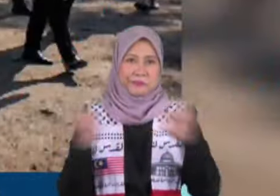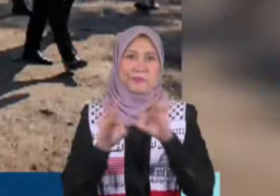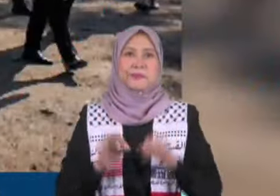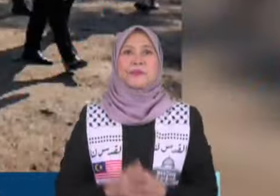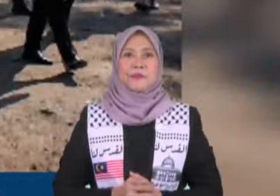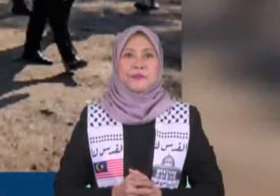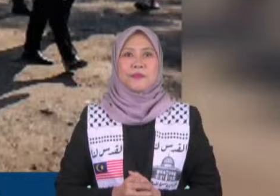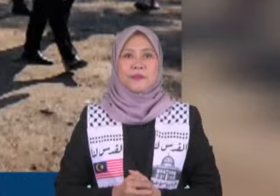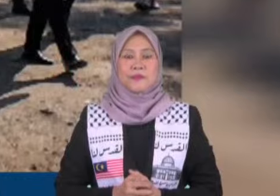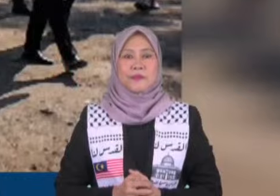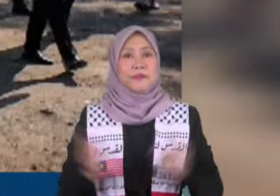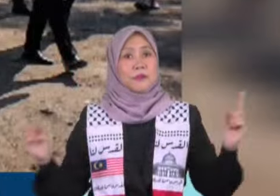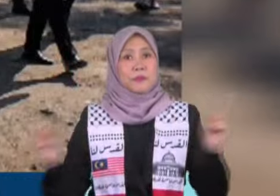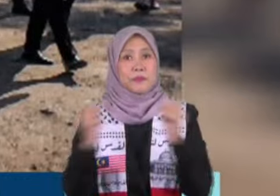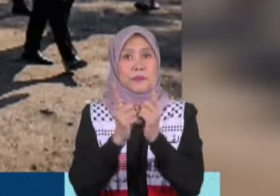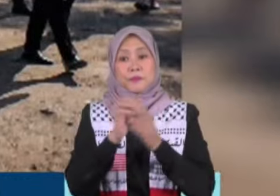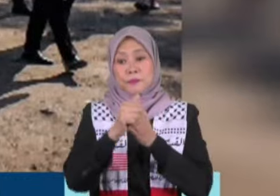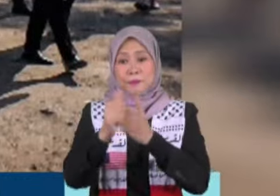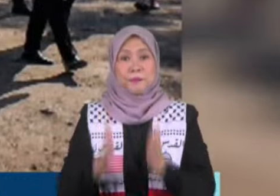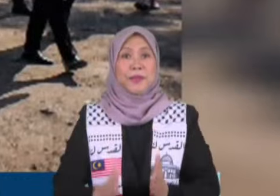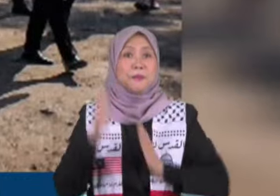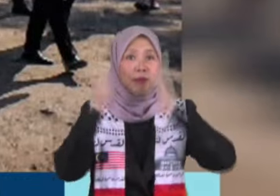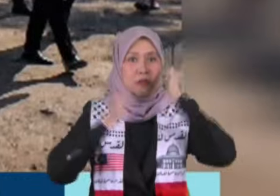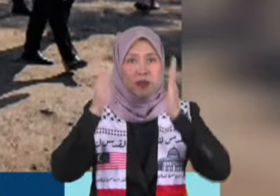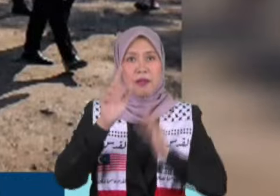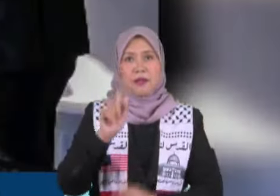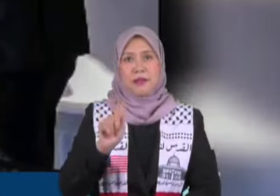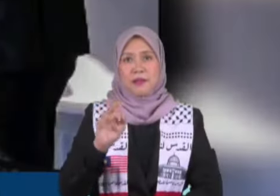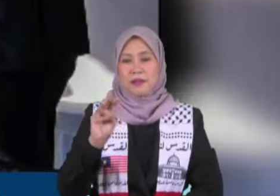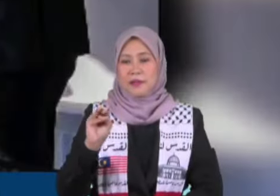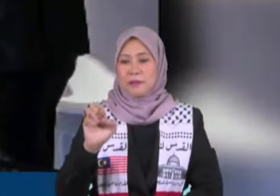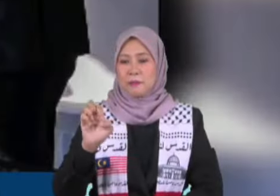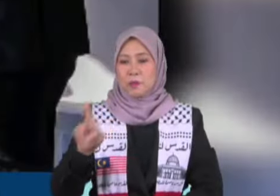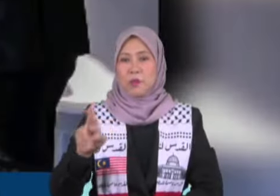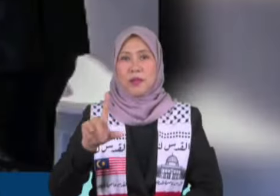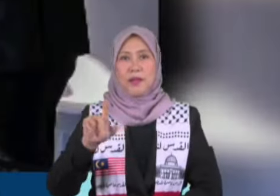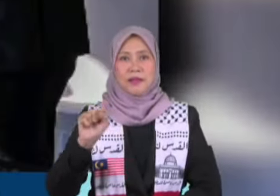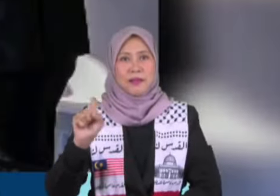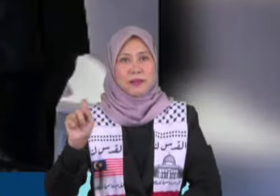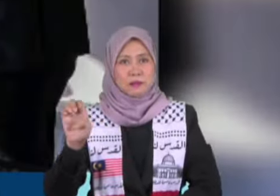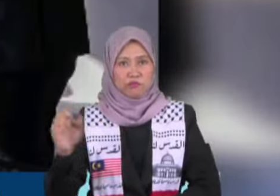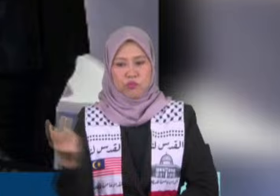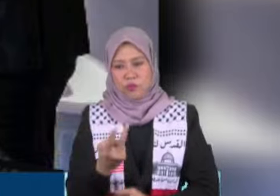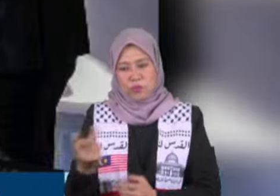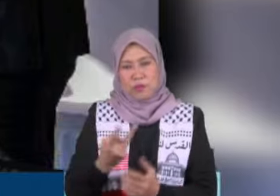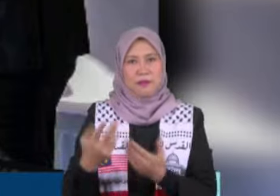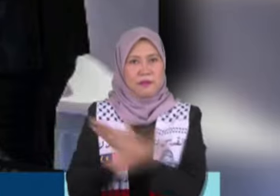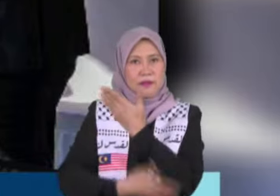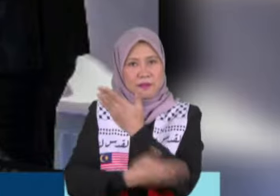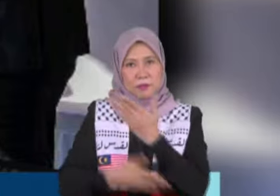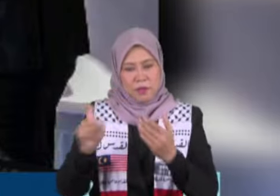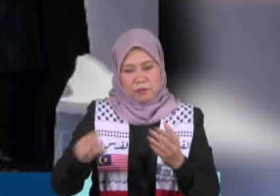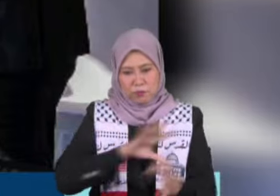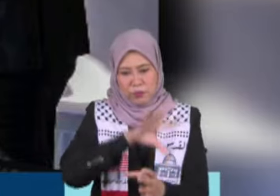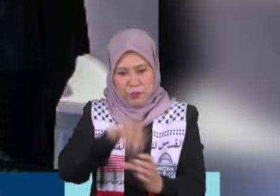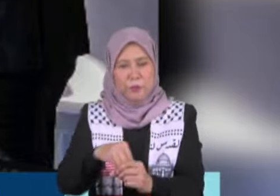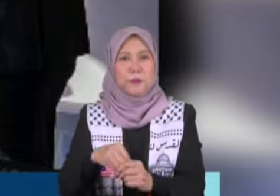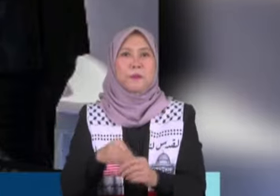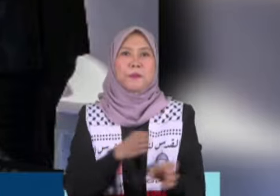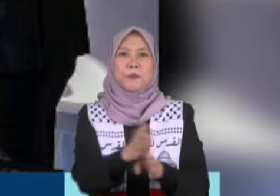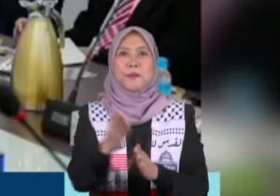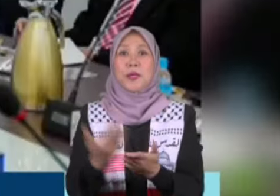Pertemuan pemimpin Malaysia dan Timor Leste memberi peluang kepada kedua-dua negara menjalinkan kerjasama serta meneroka bidang baru. Ia